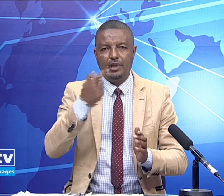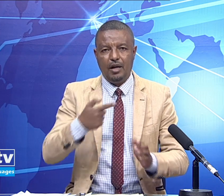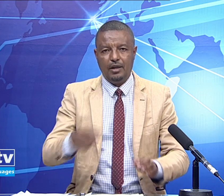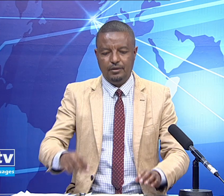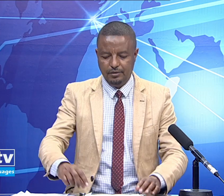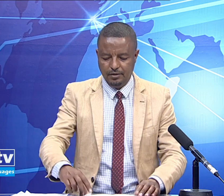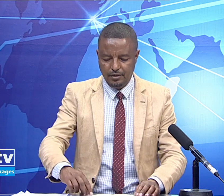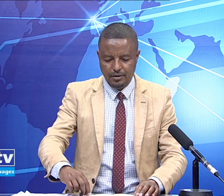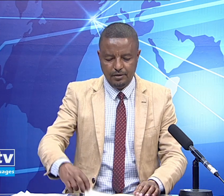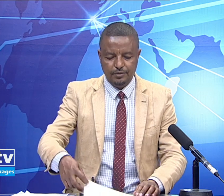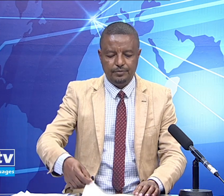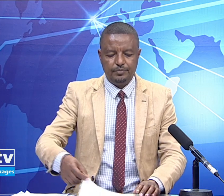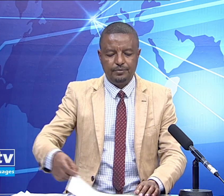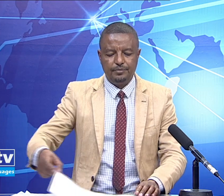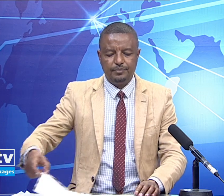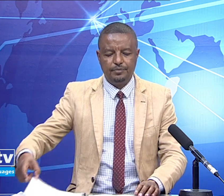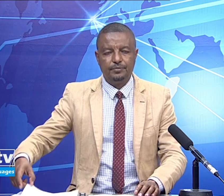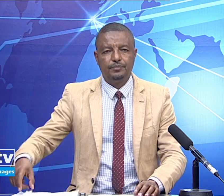ይገባል ብለዋል።